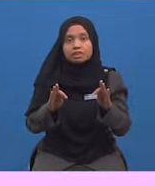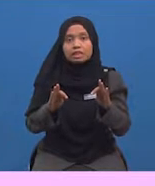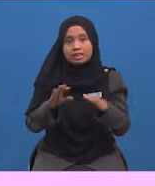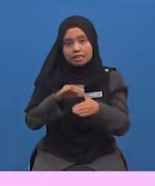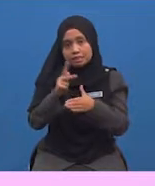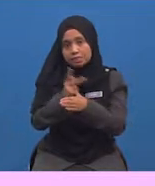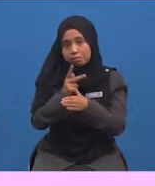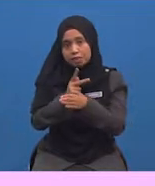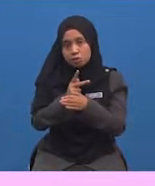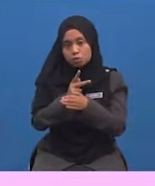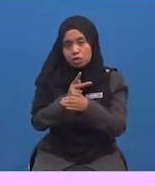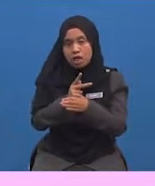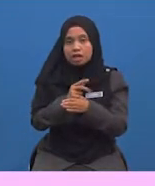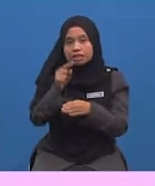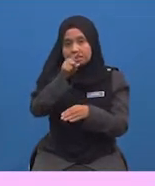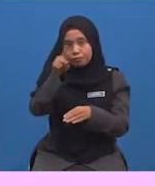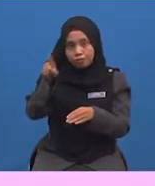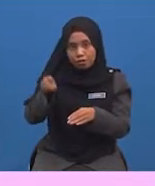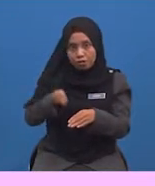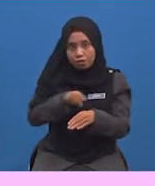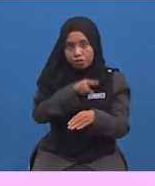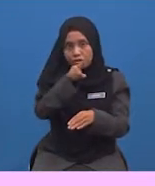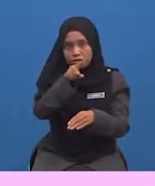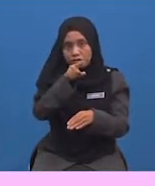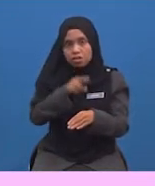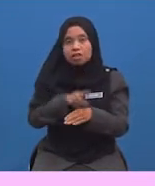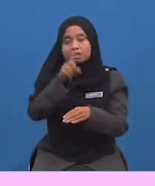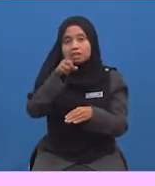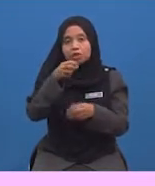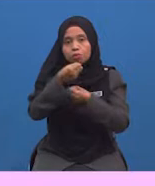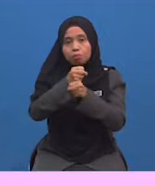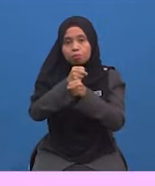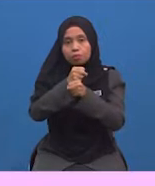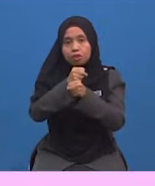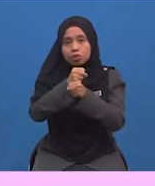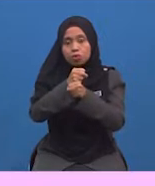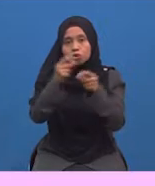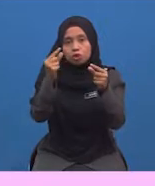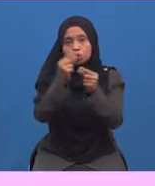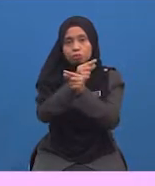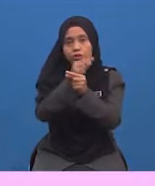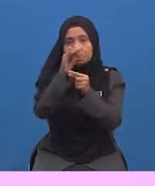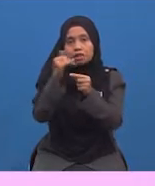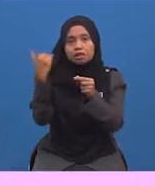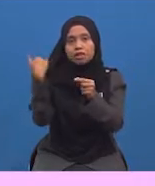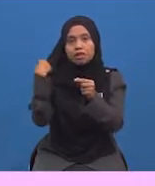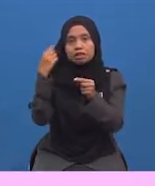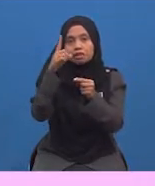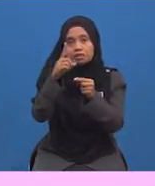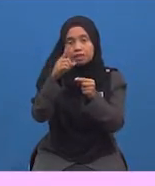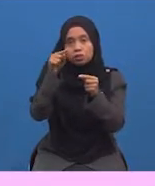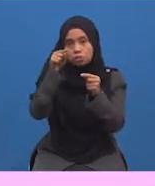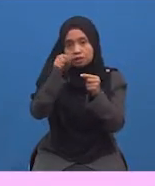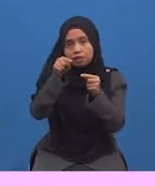sfera. Seperti yang diketahui, sfera ialah satu bentuk geometri tiga dimensi yang mempunyai satu